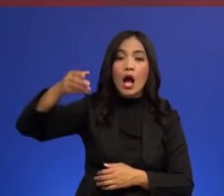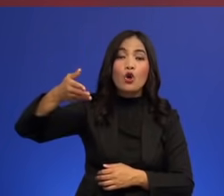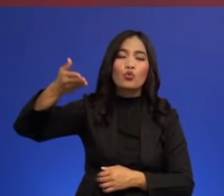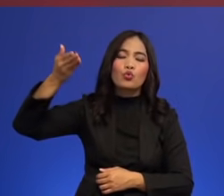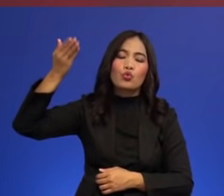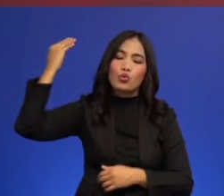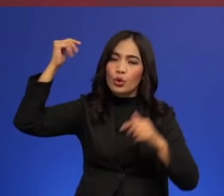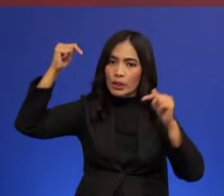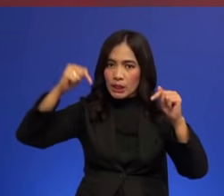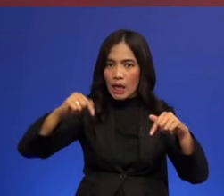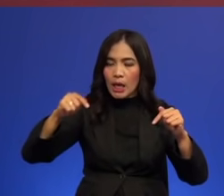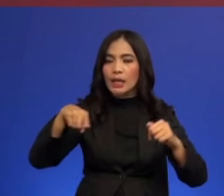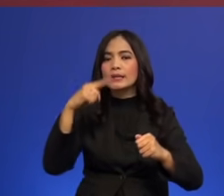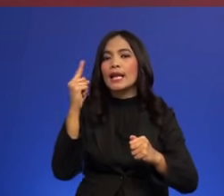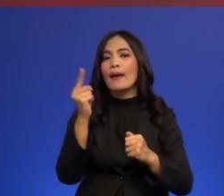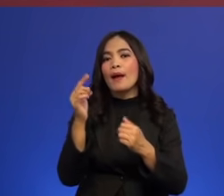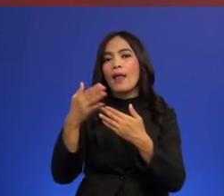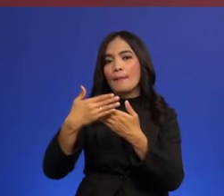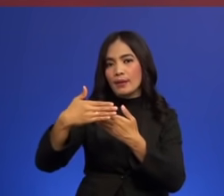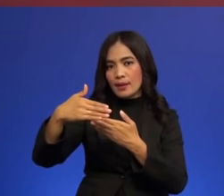kekal.